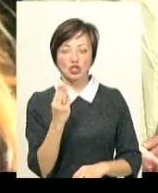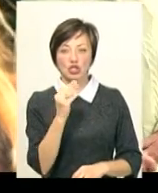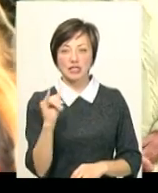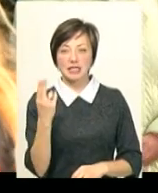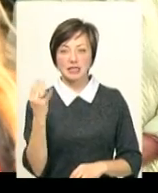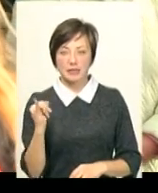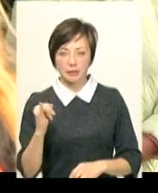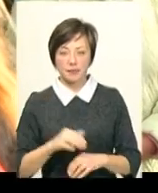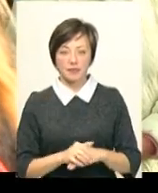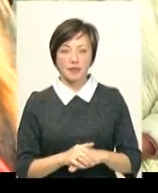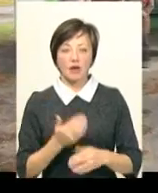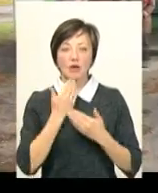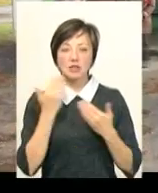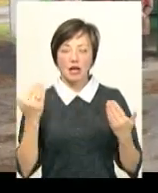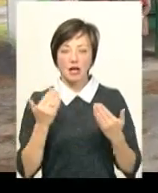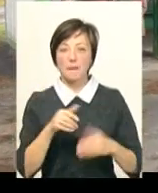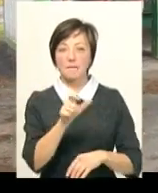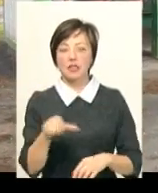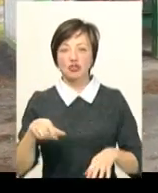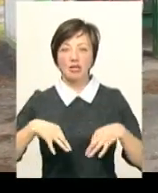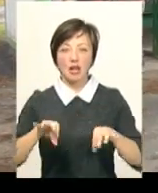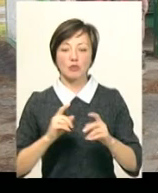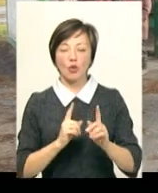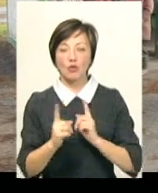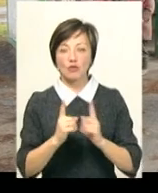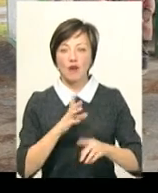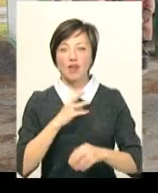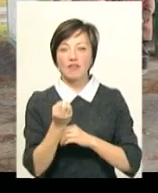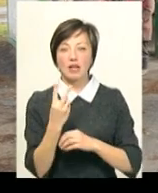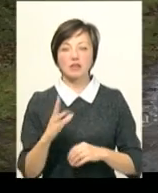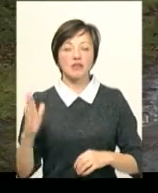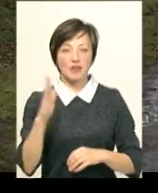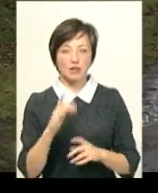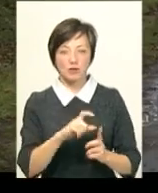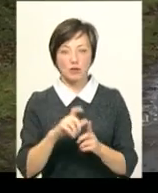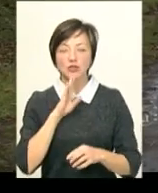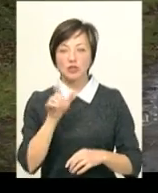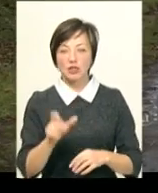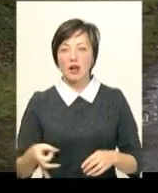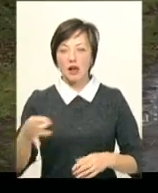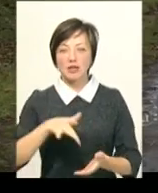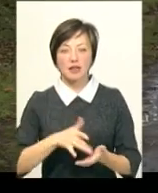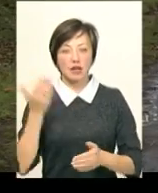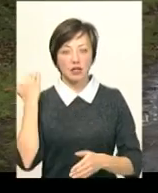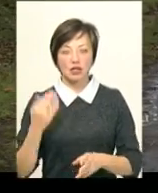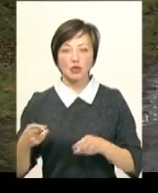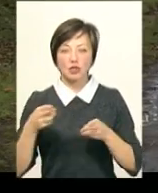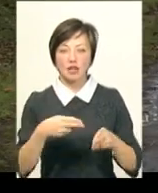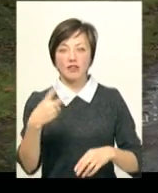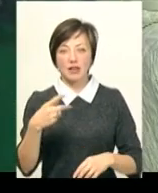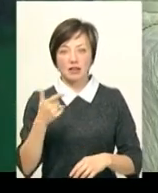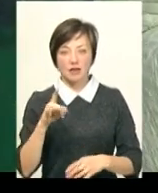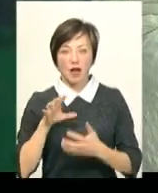Лідія Мусійченко. Востаннє пасажирський транспорт тут курсував 12 вересня. За словами жінки, до райцентру раніше доїжджали за 20